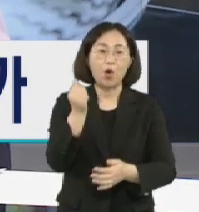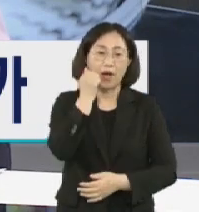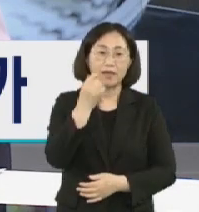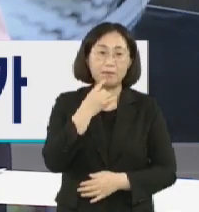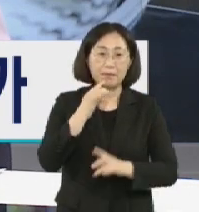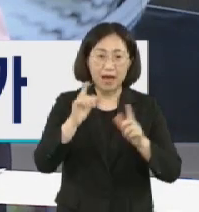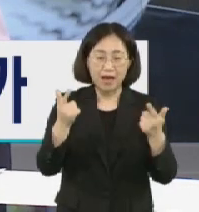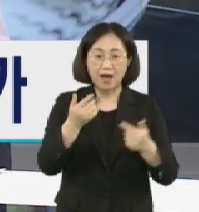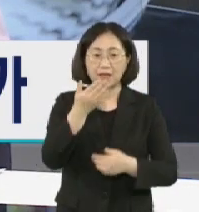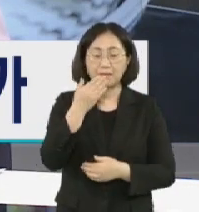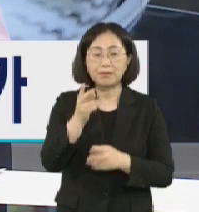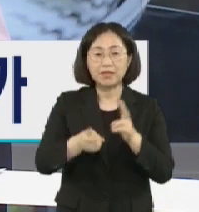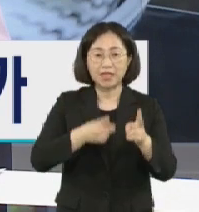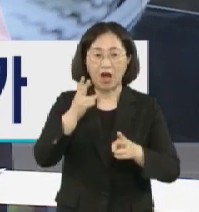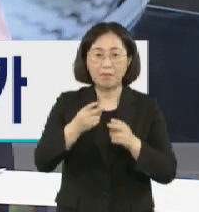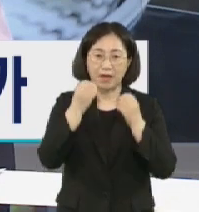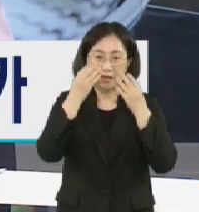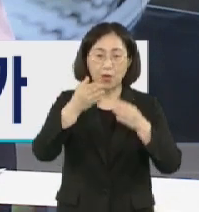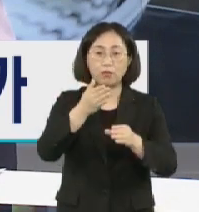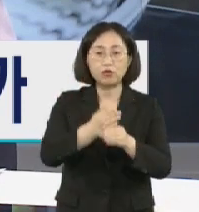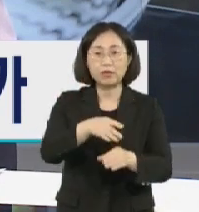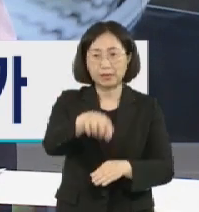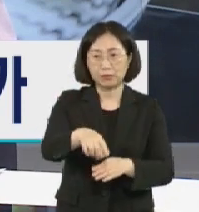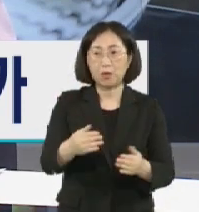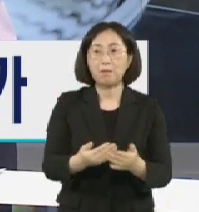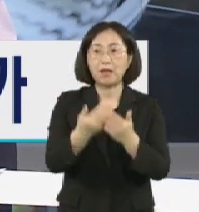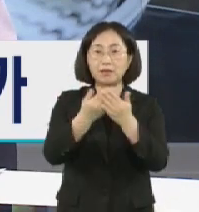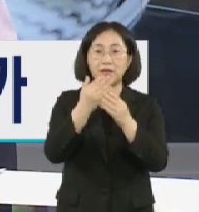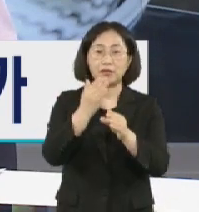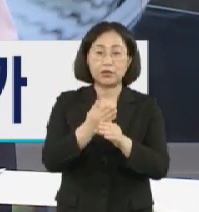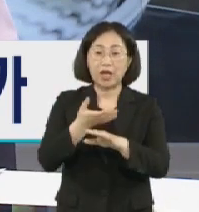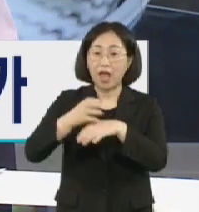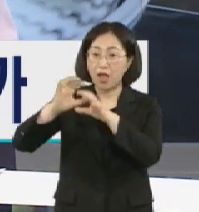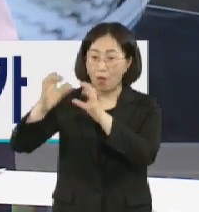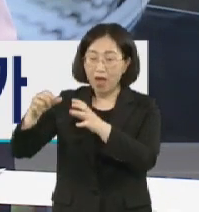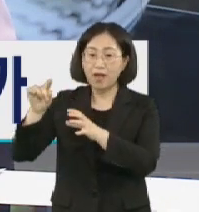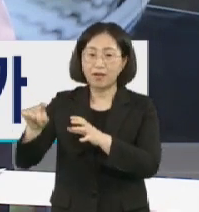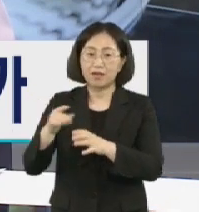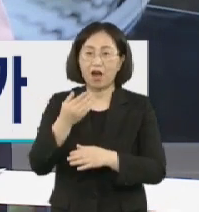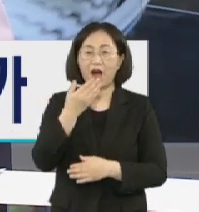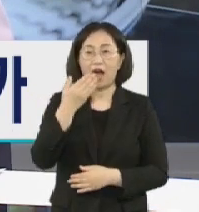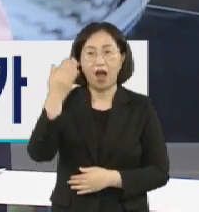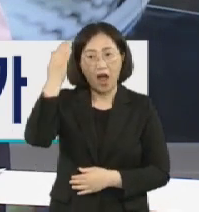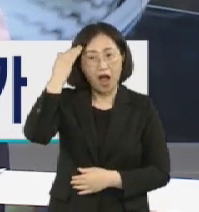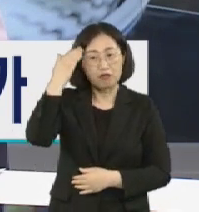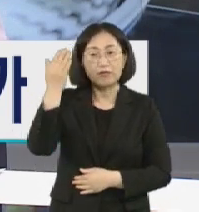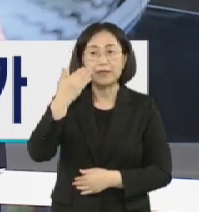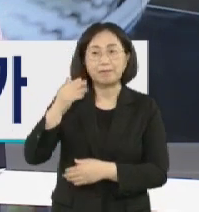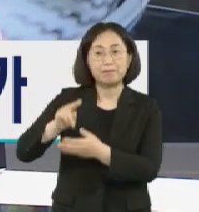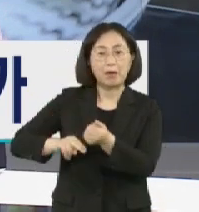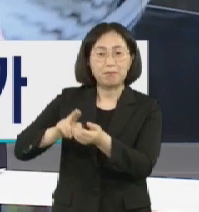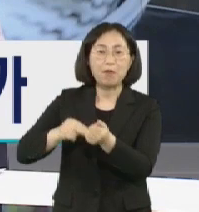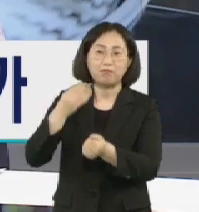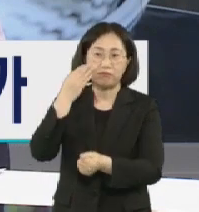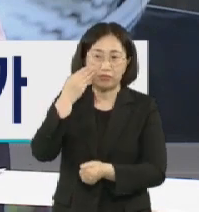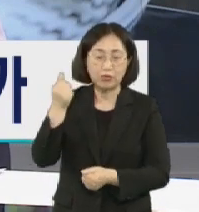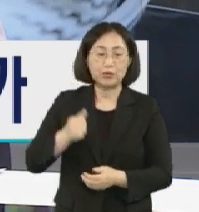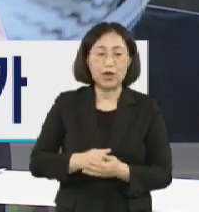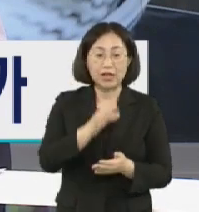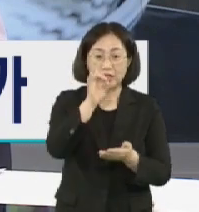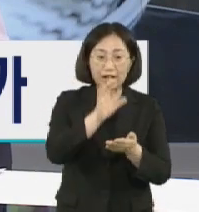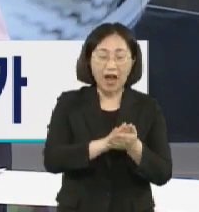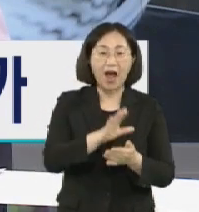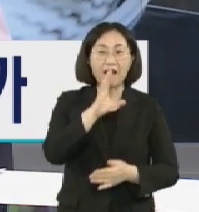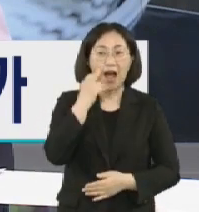아니라 식품산업의 새로운 중심지로 떠오르고 있습니다 해외에서 한국 식품 매출이 느는 것도 한 몫하는 데 천안과 아산